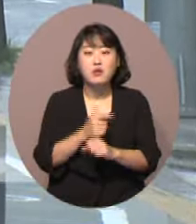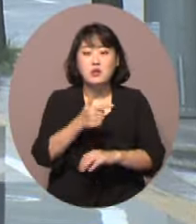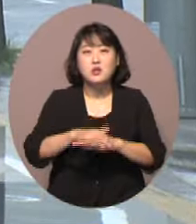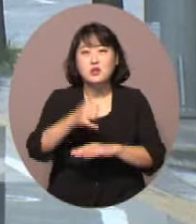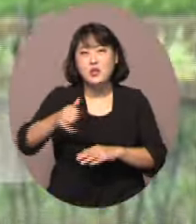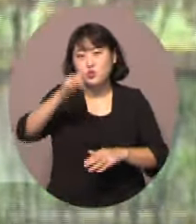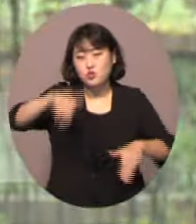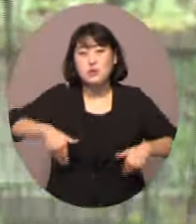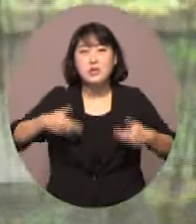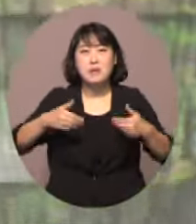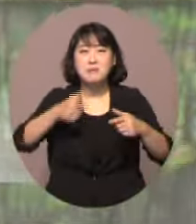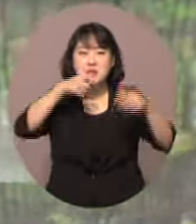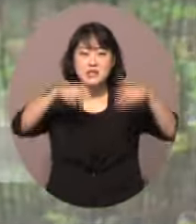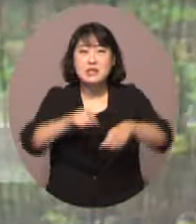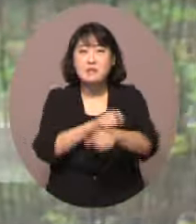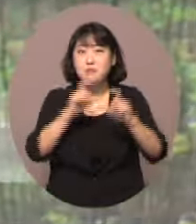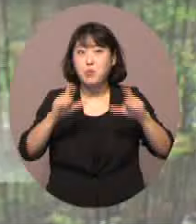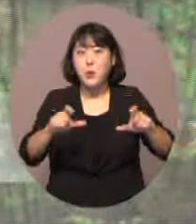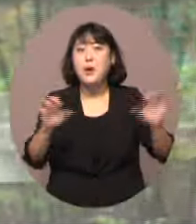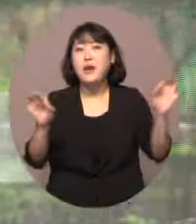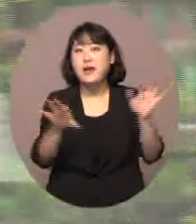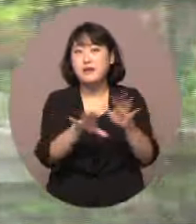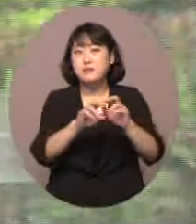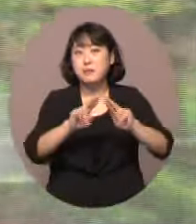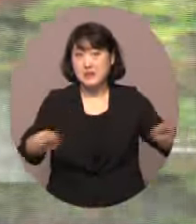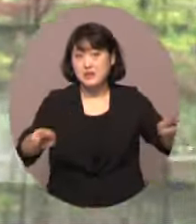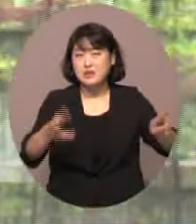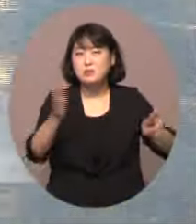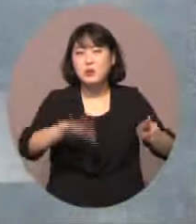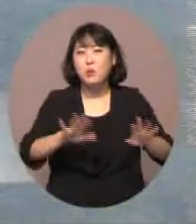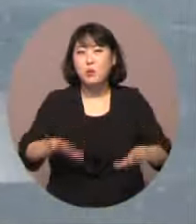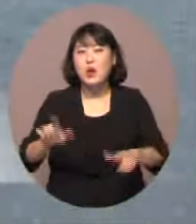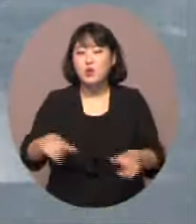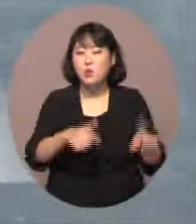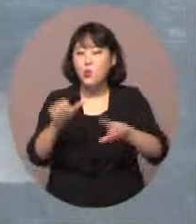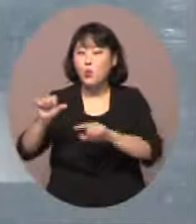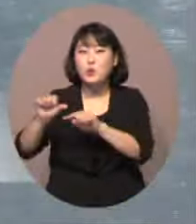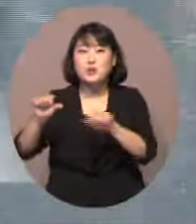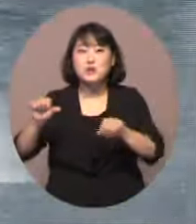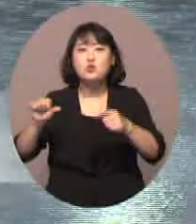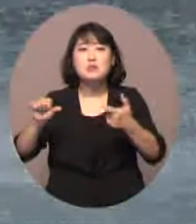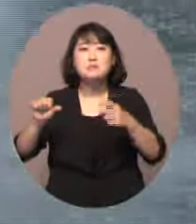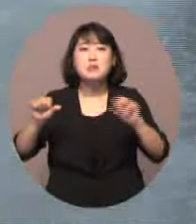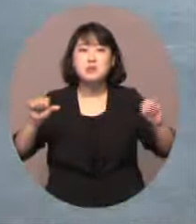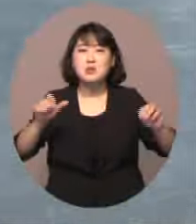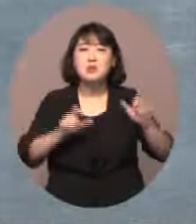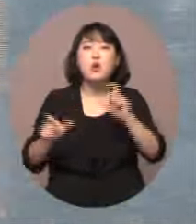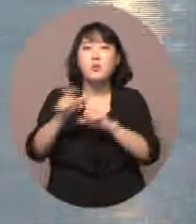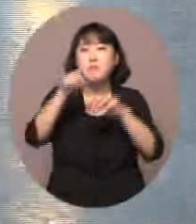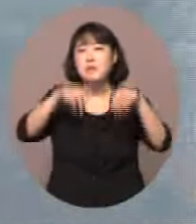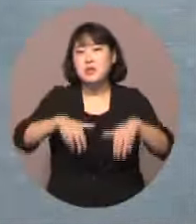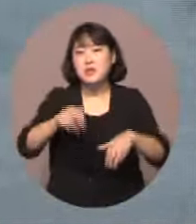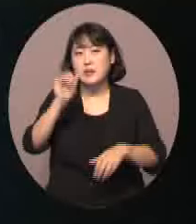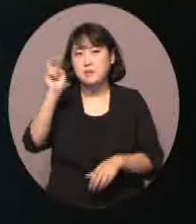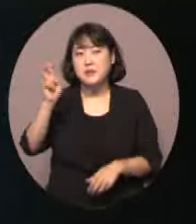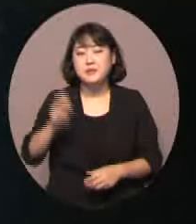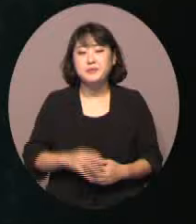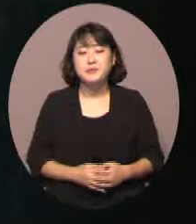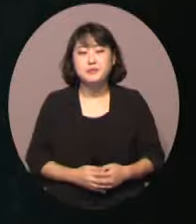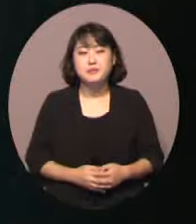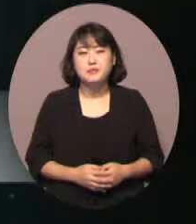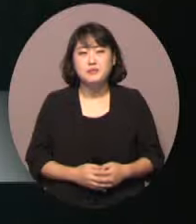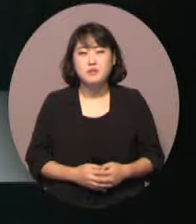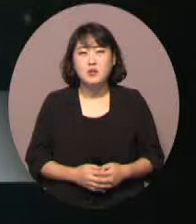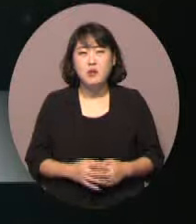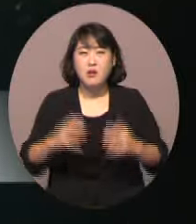충남에 내려졌던 호우특보는 모두 해제됐지만 오늘 하루 5에서 60mm의 비가 더 오겠습니다. 하지만